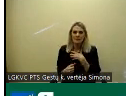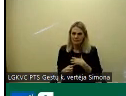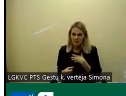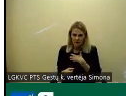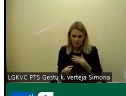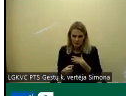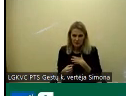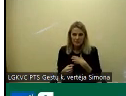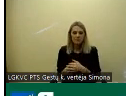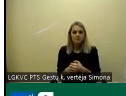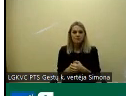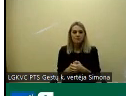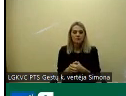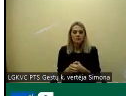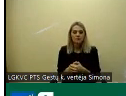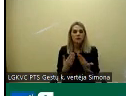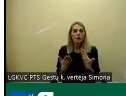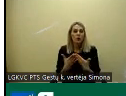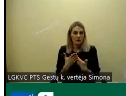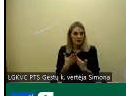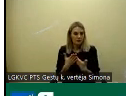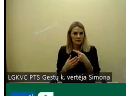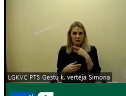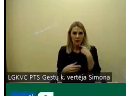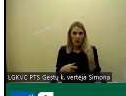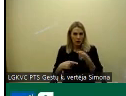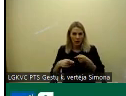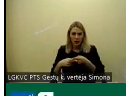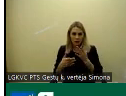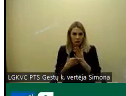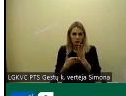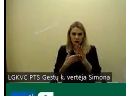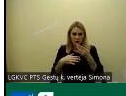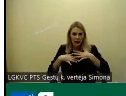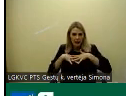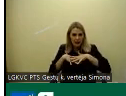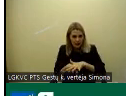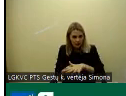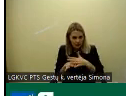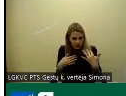daugumoje dalykų yra integruota. Ir